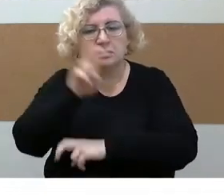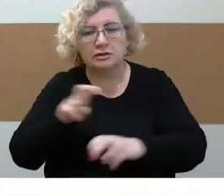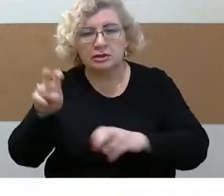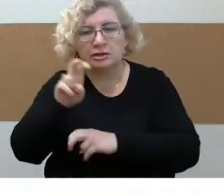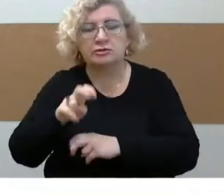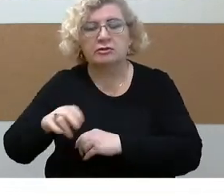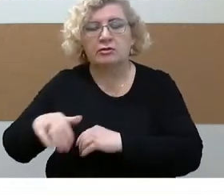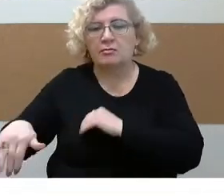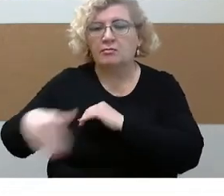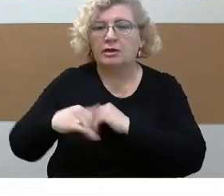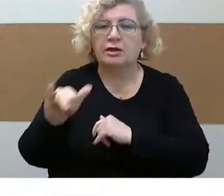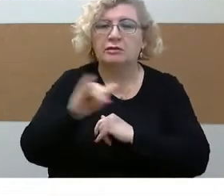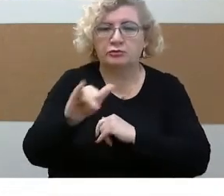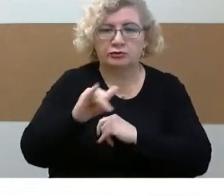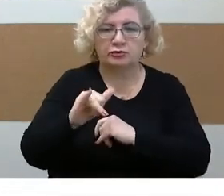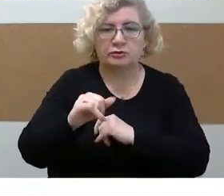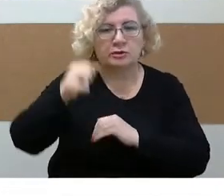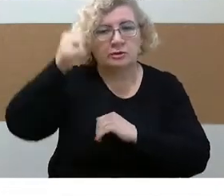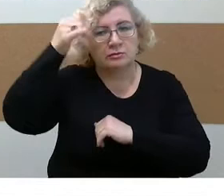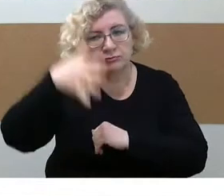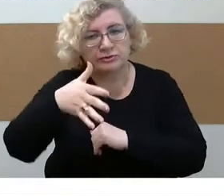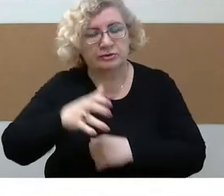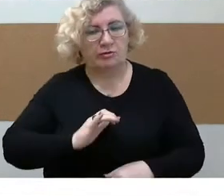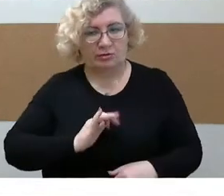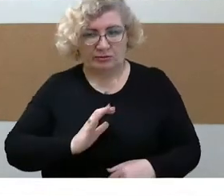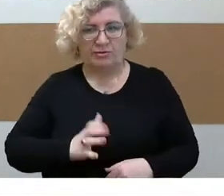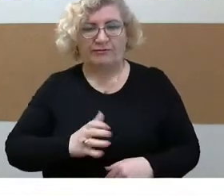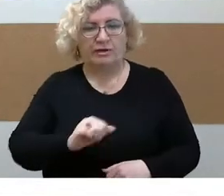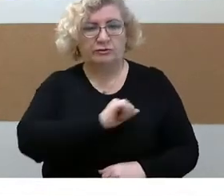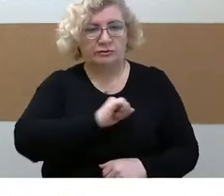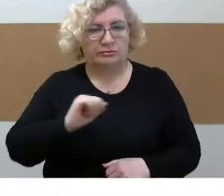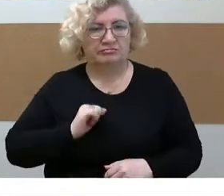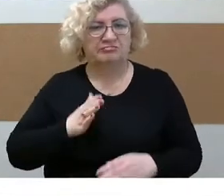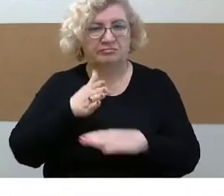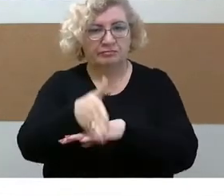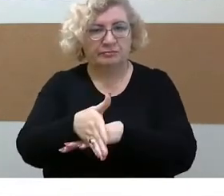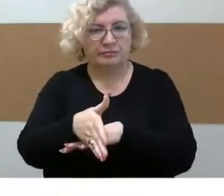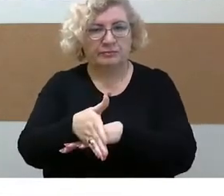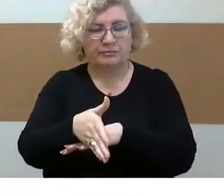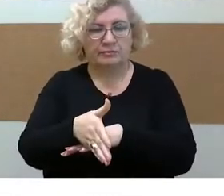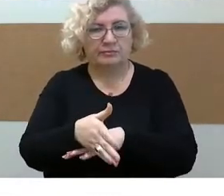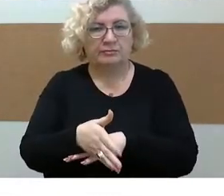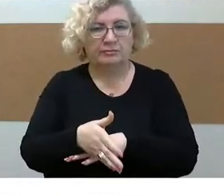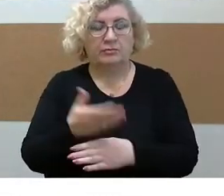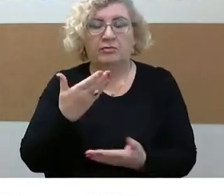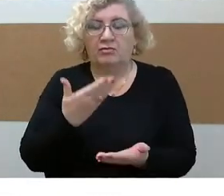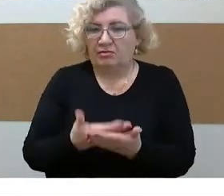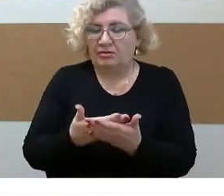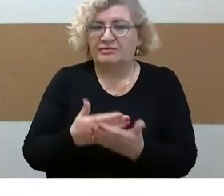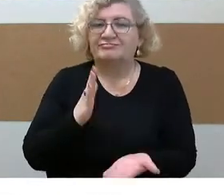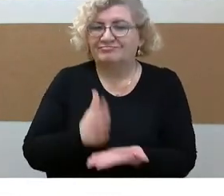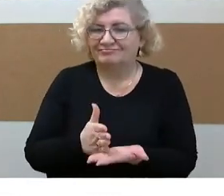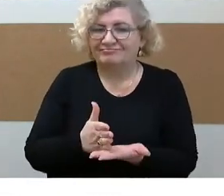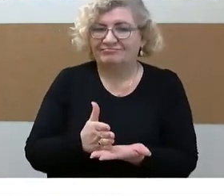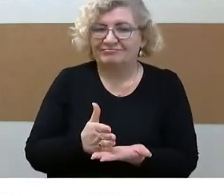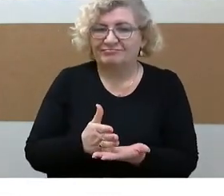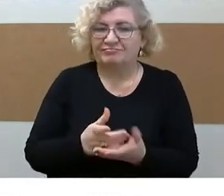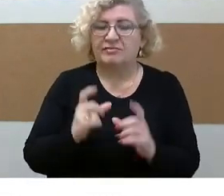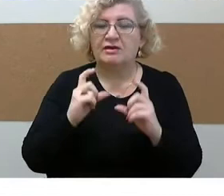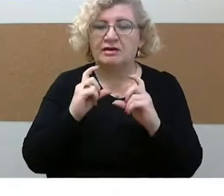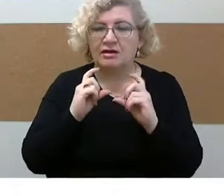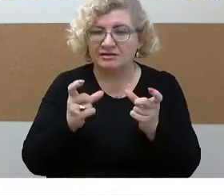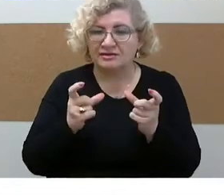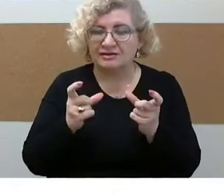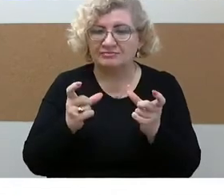psichikos sveikatos pagalbos privačiame sektoriuje. Ir dėl ko taip yra, turbūt atsakymas